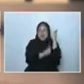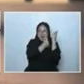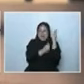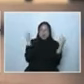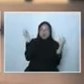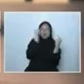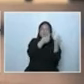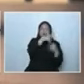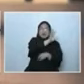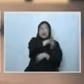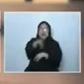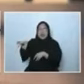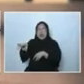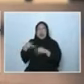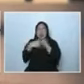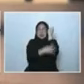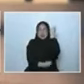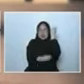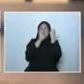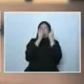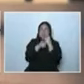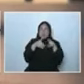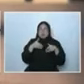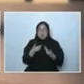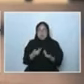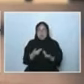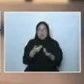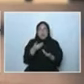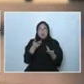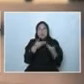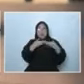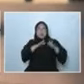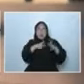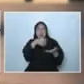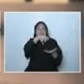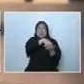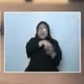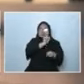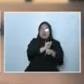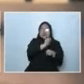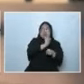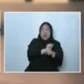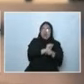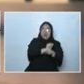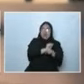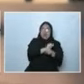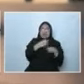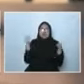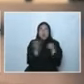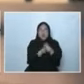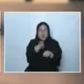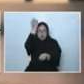menyasar daerah-daerah termasuk kemiskinan untuk padat karya. Sehingga mereka akan membuka lapangan pekerjaan di masa-masa pandemi COVID